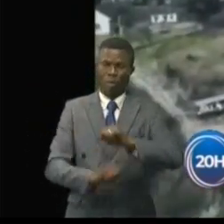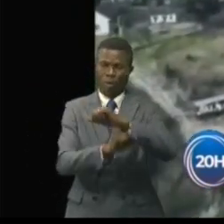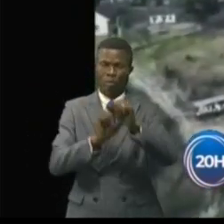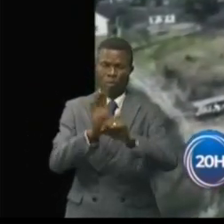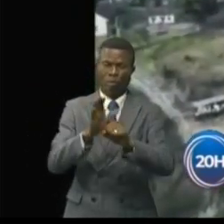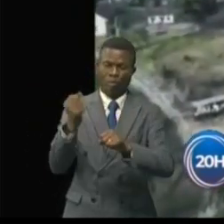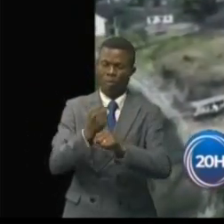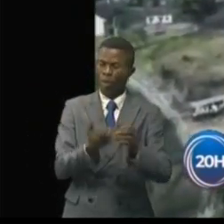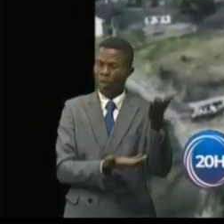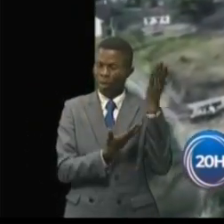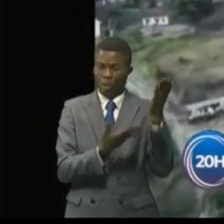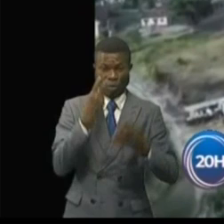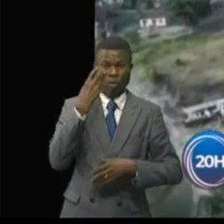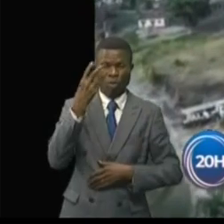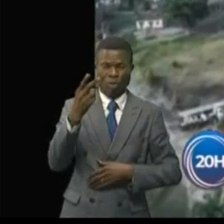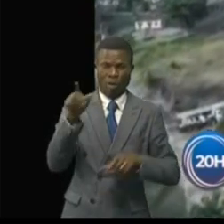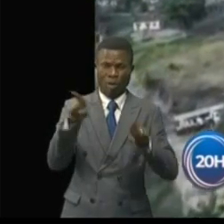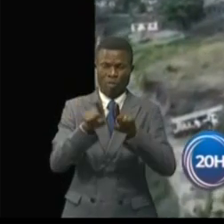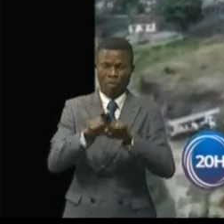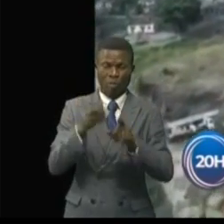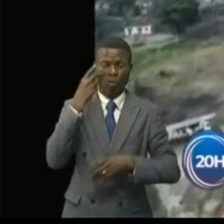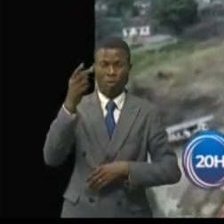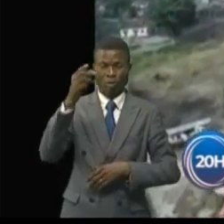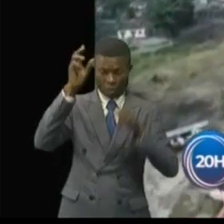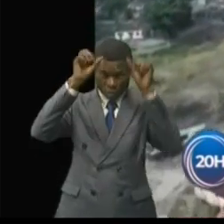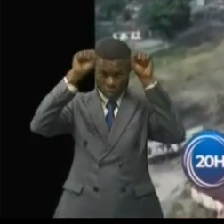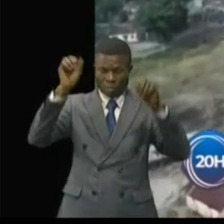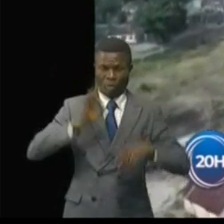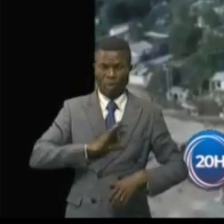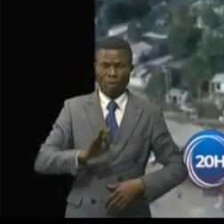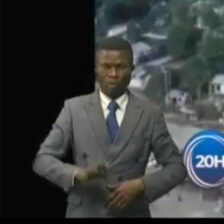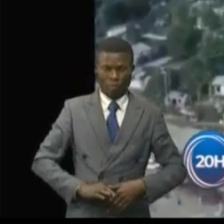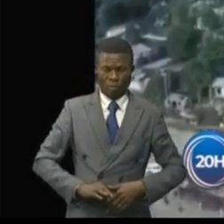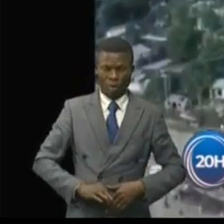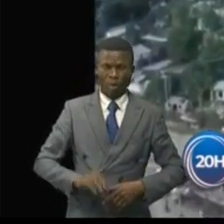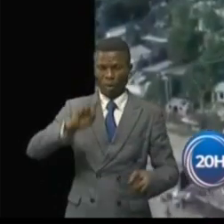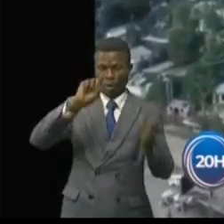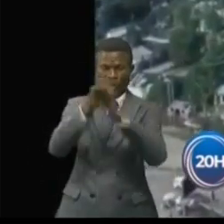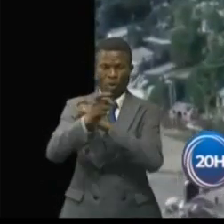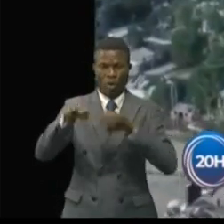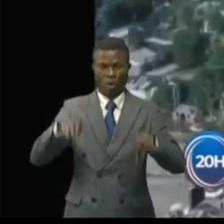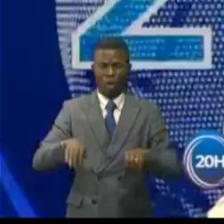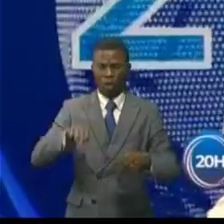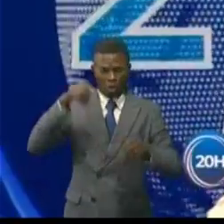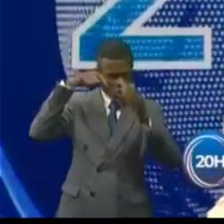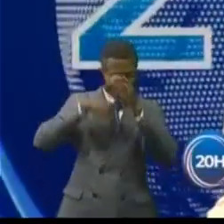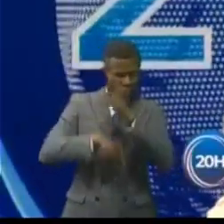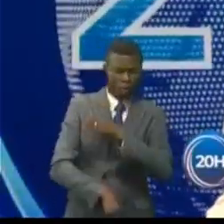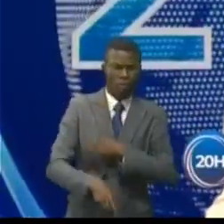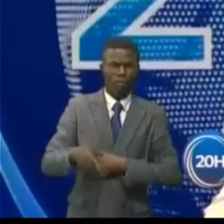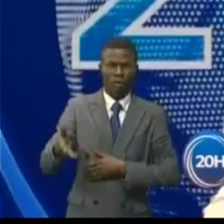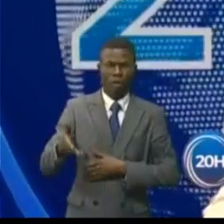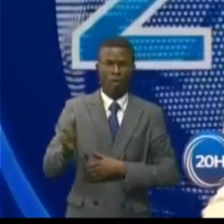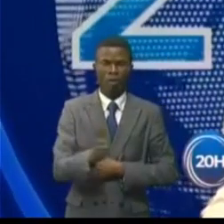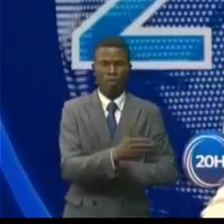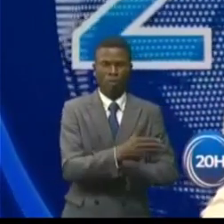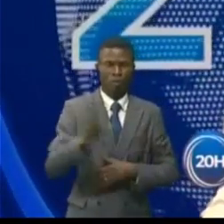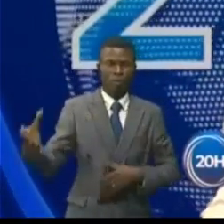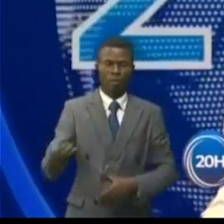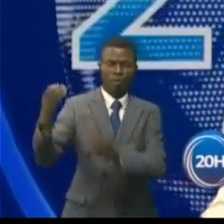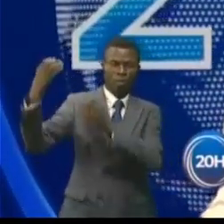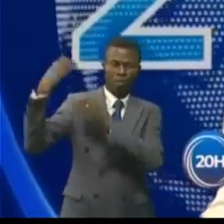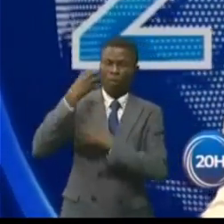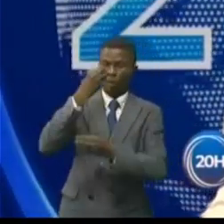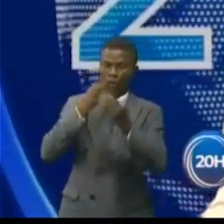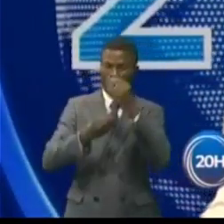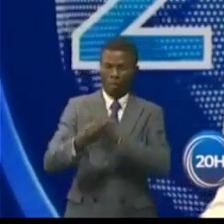actions à impact visible conformément à la vision du chef de l'État, celle de transformer le Congo profond. Prise en charge